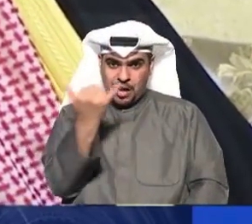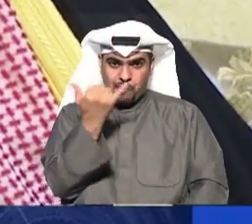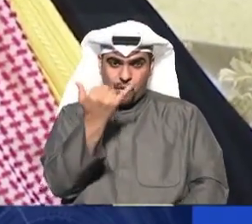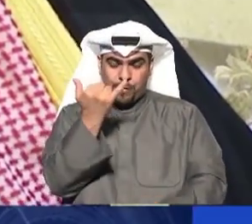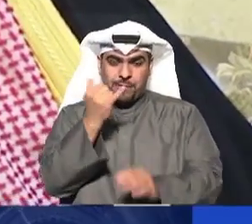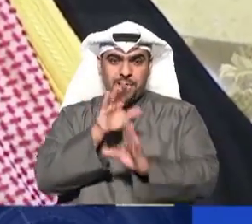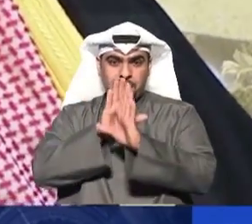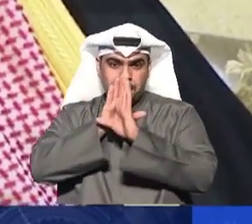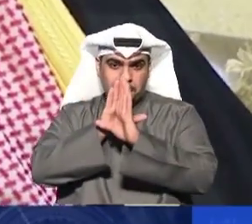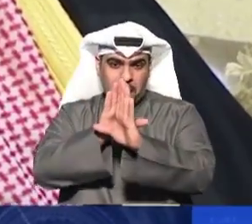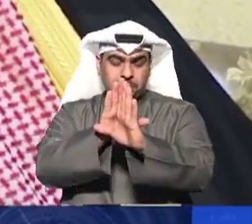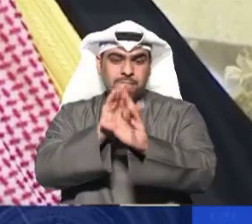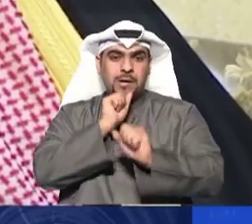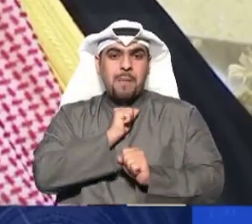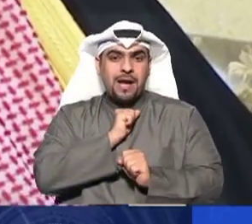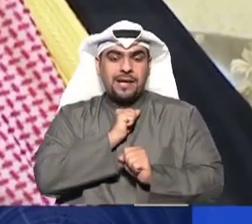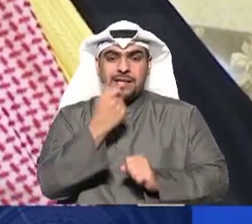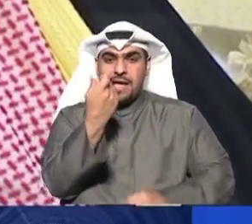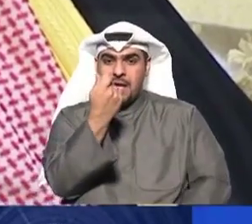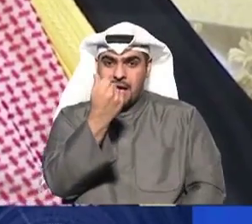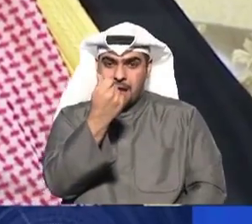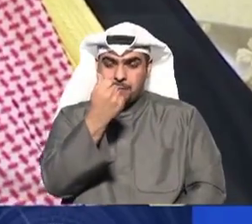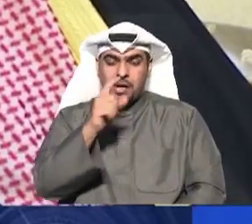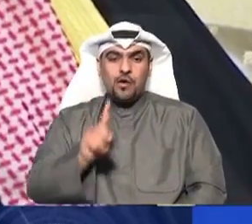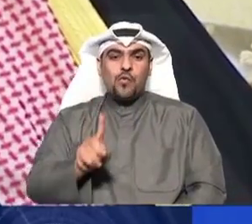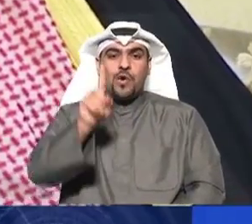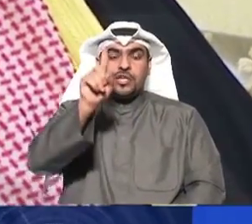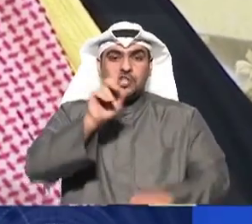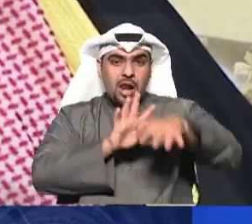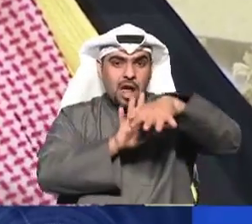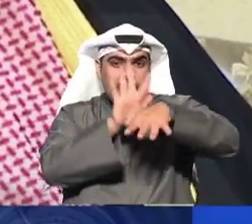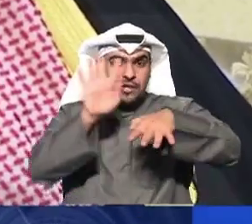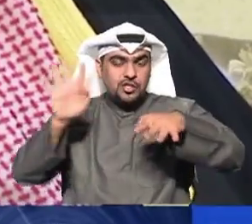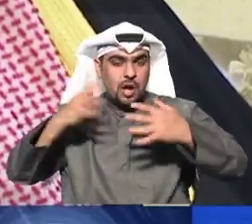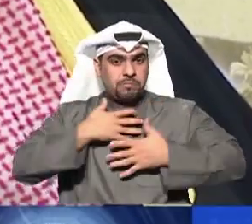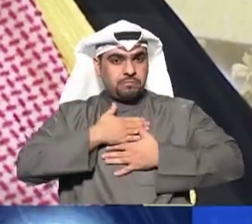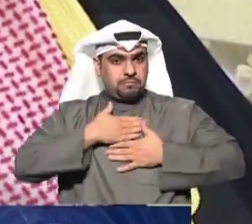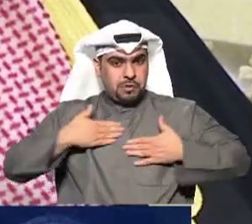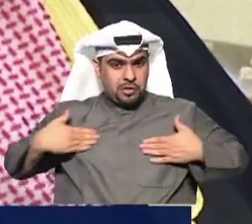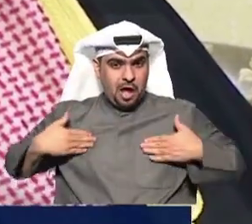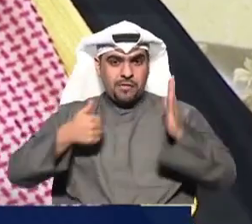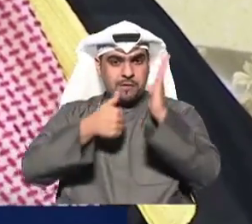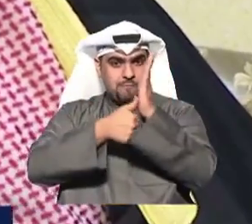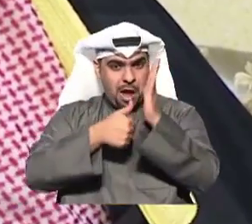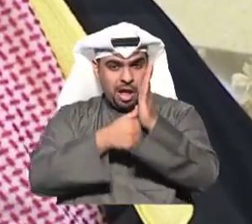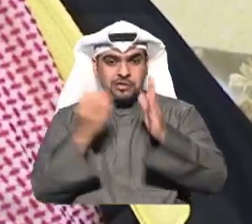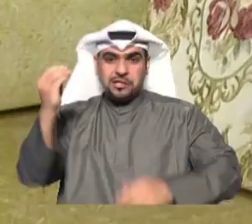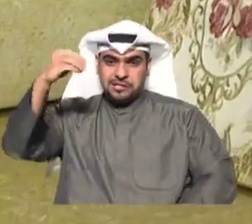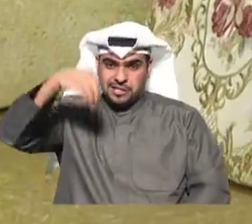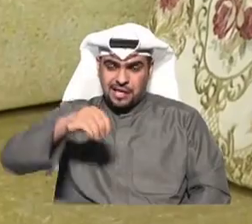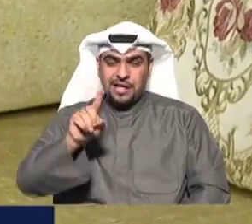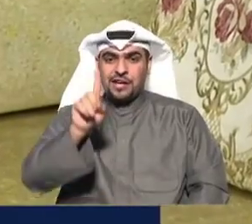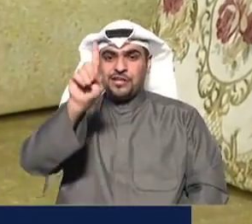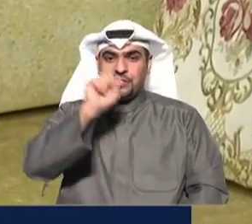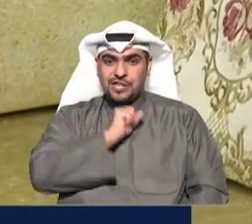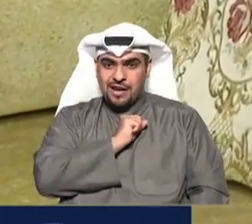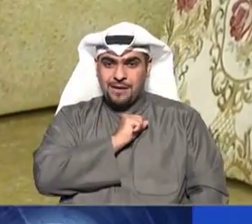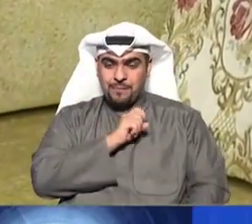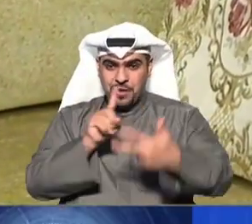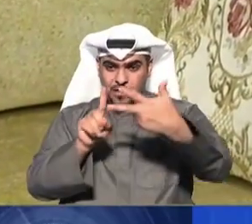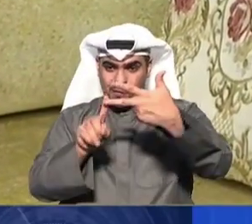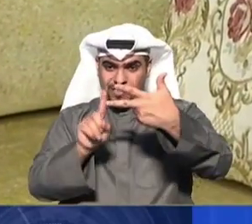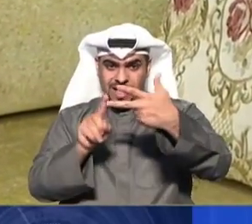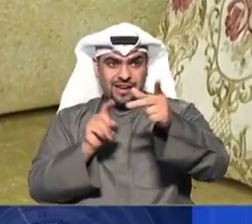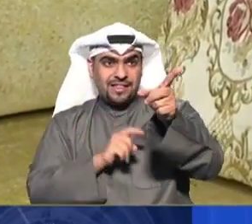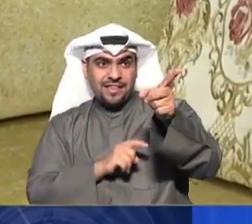واستمرار رفاهية المواطنين طول العمر وترشيد الإنفاق. والأخ محمد بوشهري طول العمر أيضا في وزارة